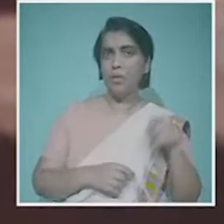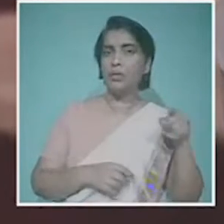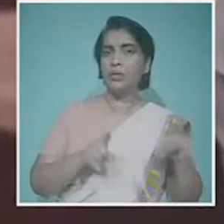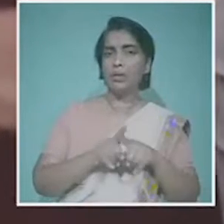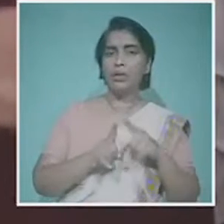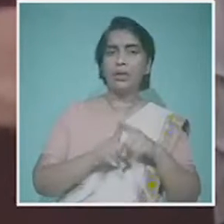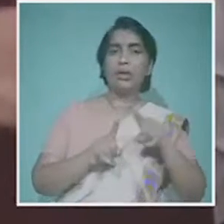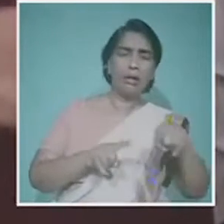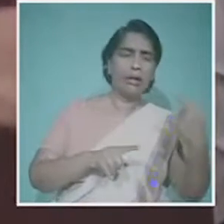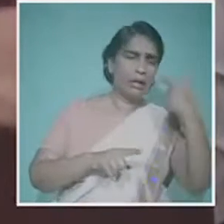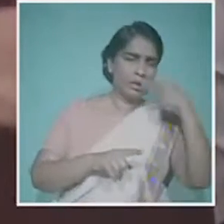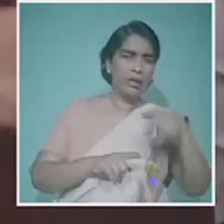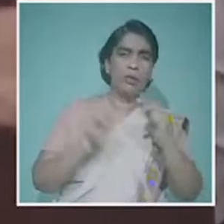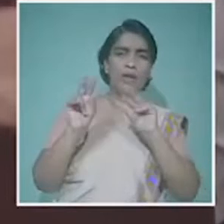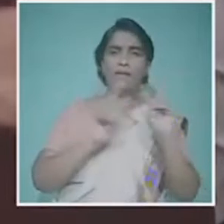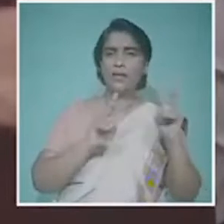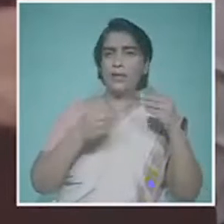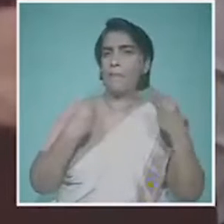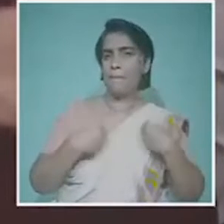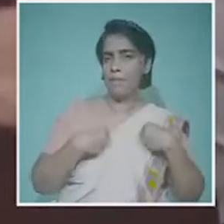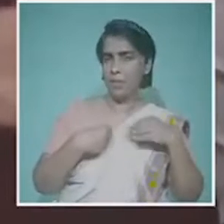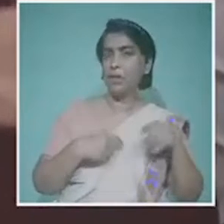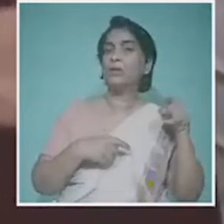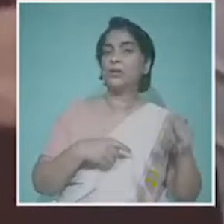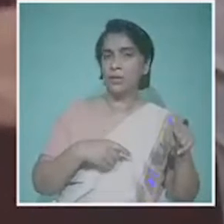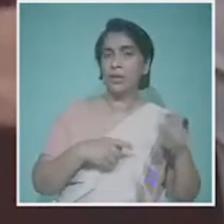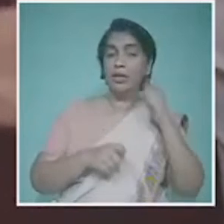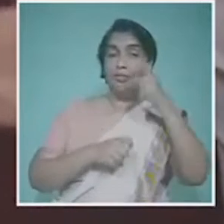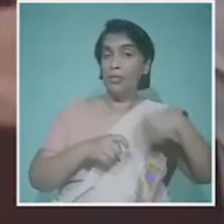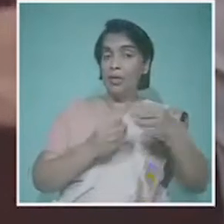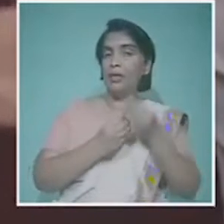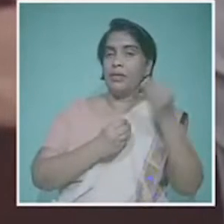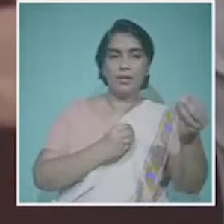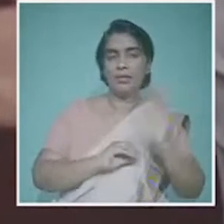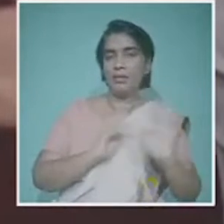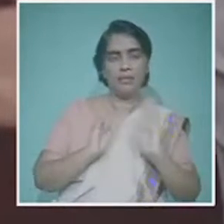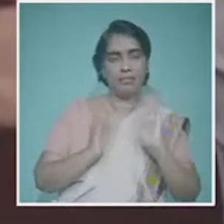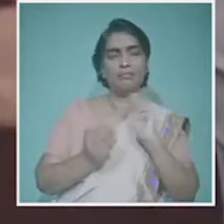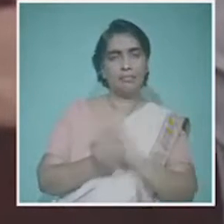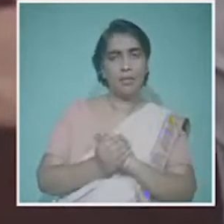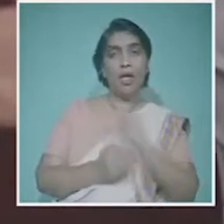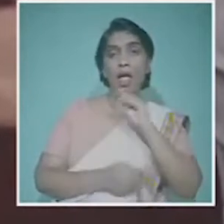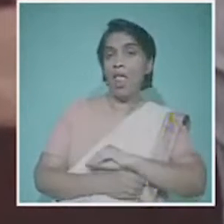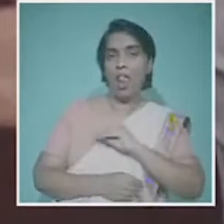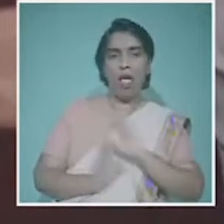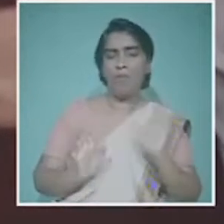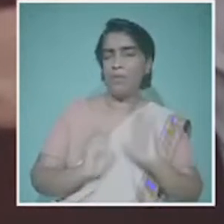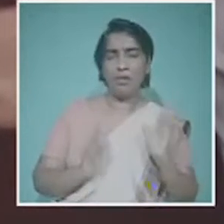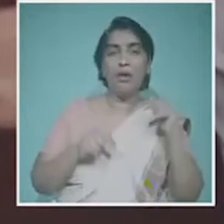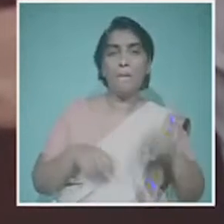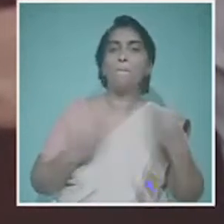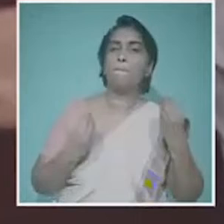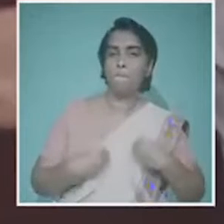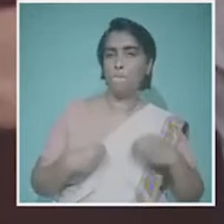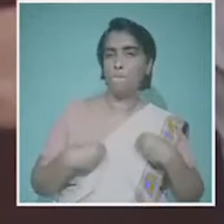වගේම කෙරොසින් වල ගත්තම රුපියල් 22ක පාඩුවක් තියෙනවා. ඒක අපි දෙන්නේ ජනතාවට නොදී තමයි යන්නේ. ඒ කියන්නේ මේ ලාභයක් නෙමෙයි වෙලා තියෙන්නේ, මේ වෙලාවේ